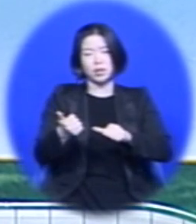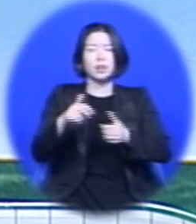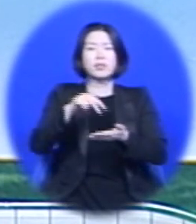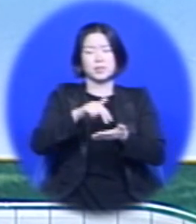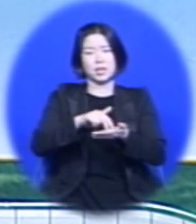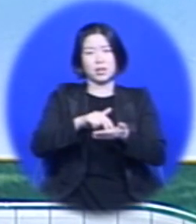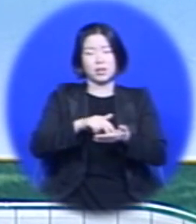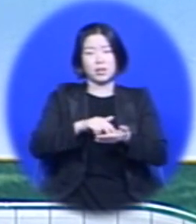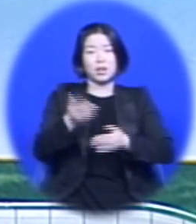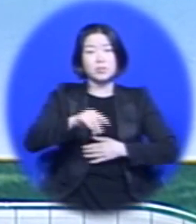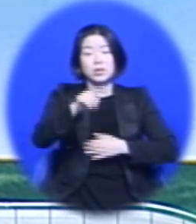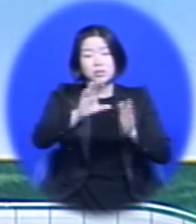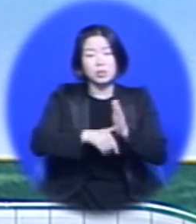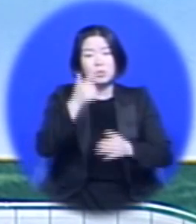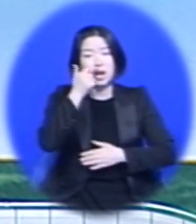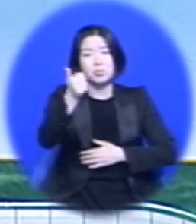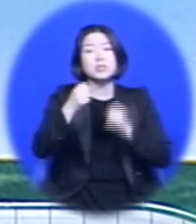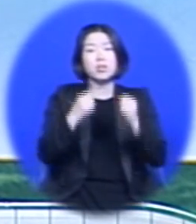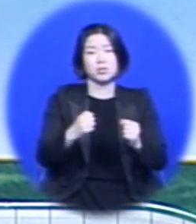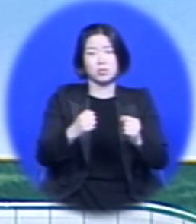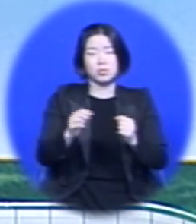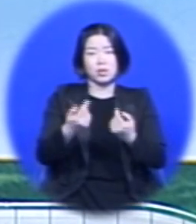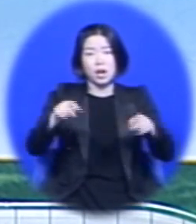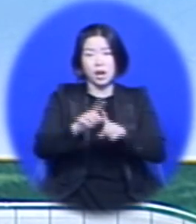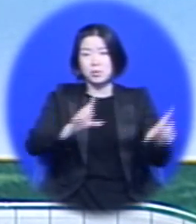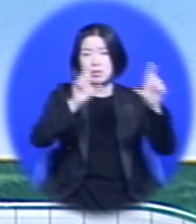아버지는 계셨어요. 함께 살지 않은 것뿐이지.